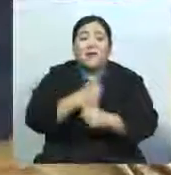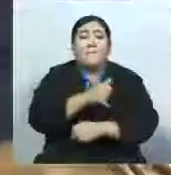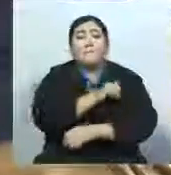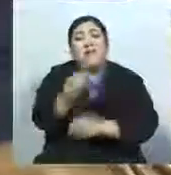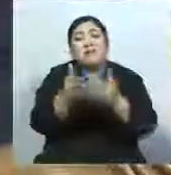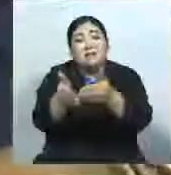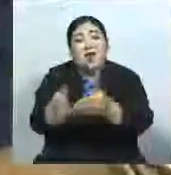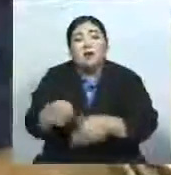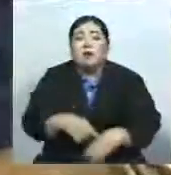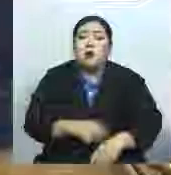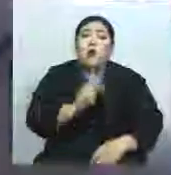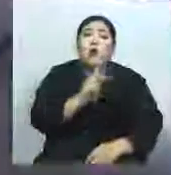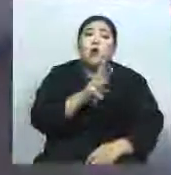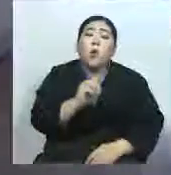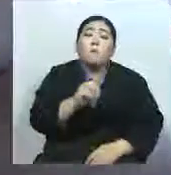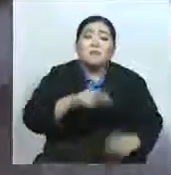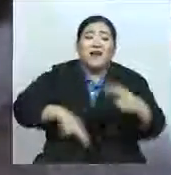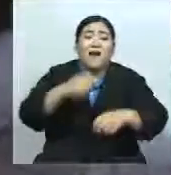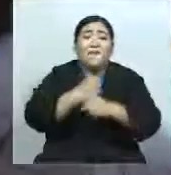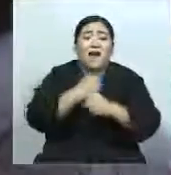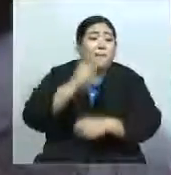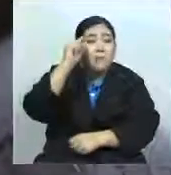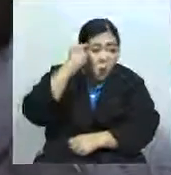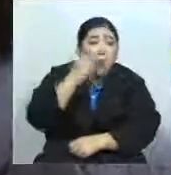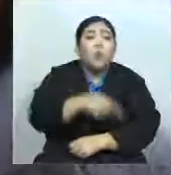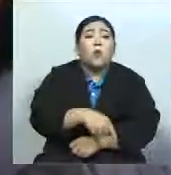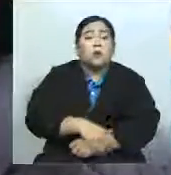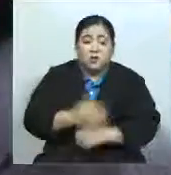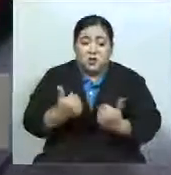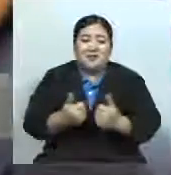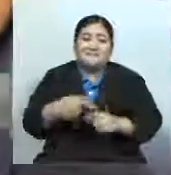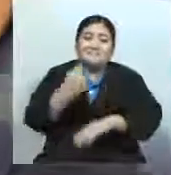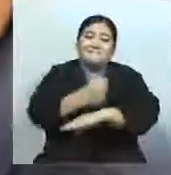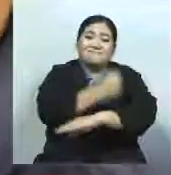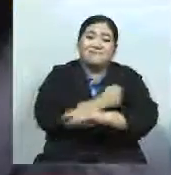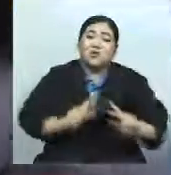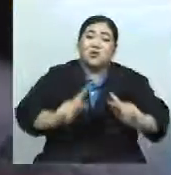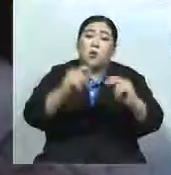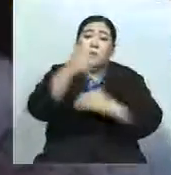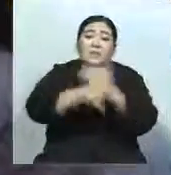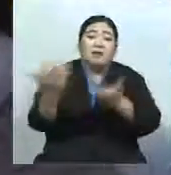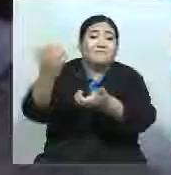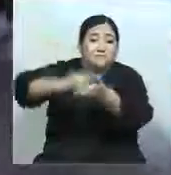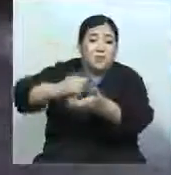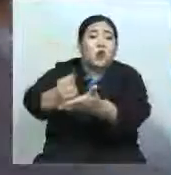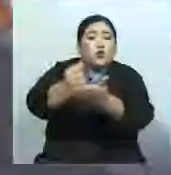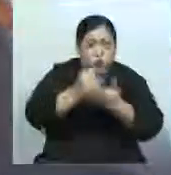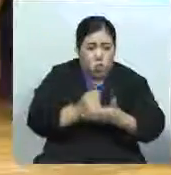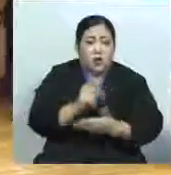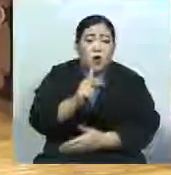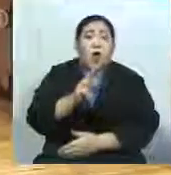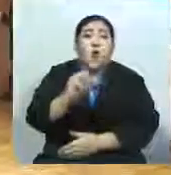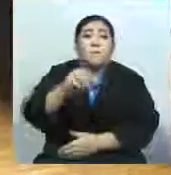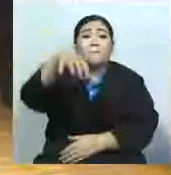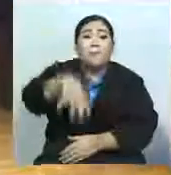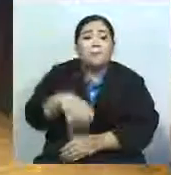จัดหางานเนี่ยแหละครับปัญหาซึ่งแรงงานจังหวัดบุรีรัมย์จะเร่งประสานกระทรวงการต่างประเทศกรมการกงสุลเพื่อช่วยเหลือกันต่อไ